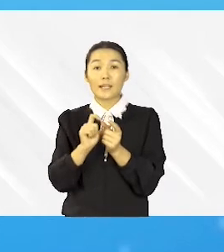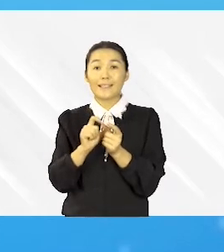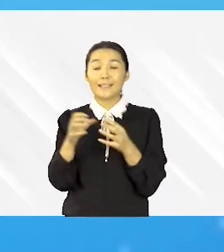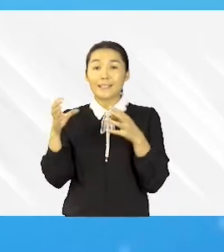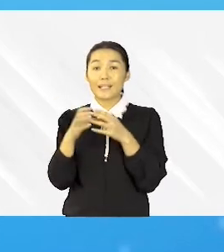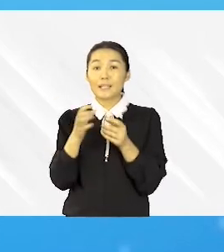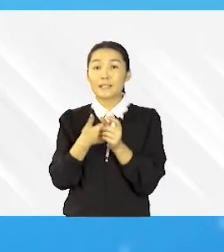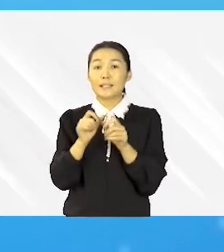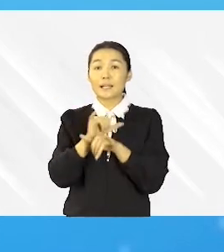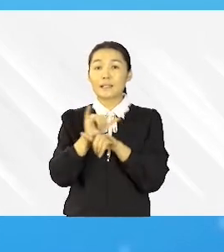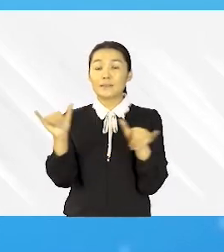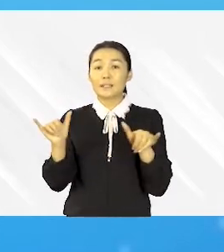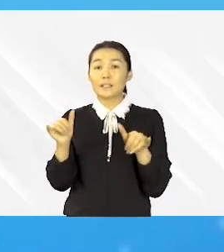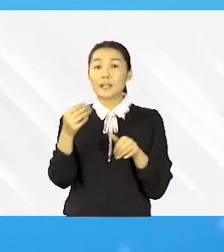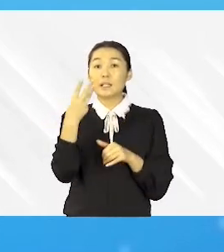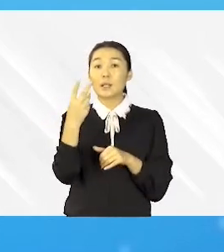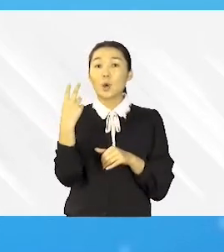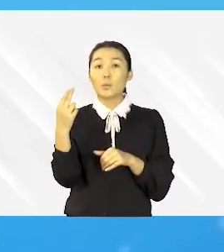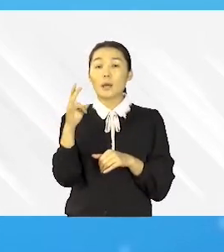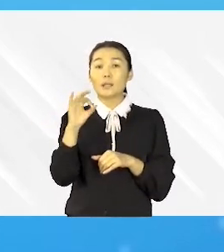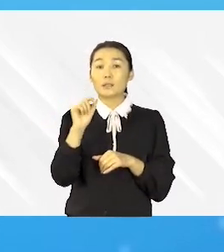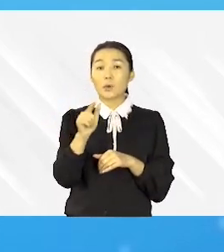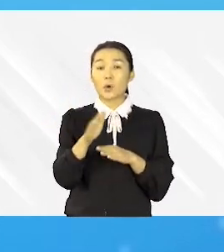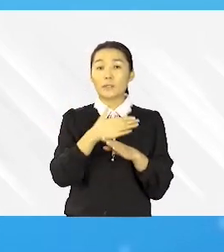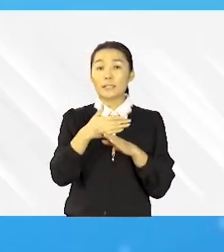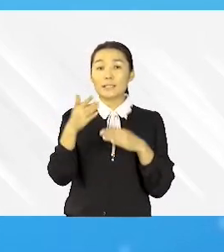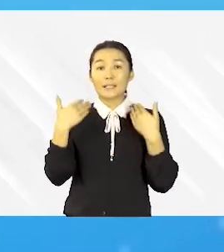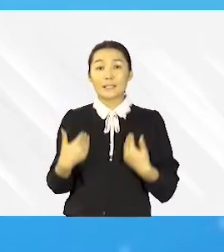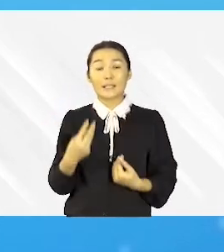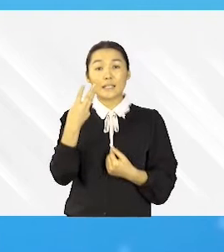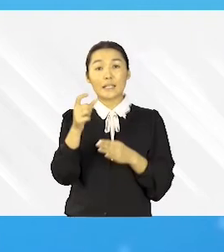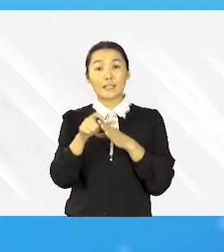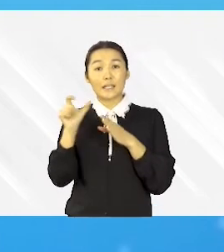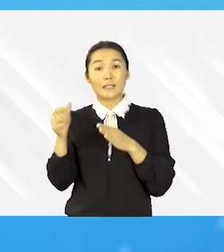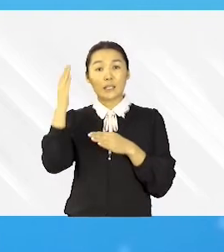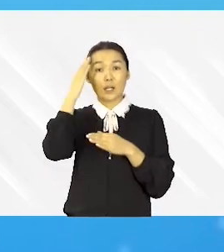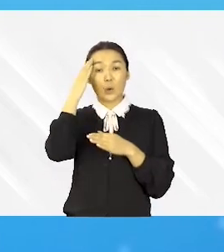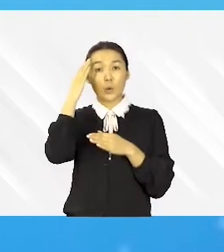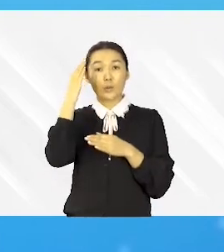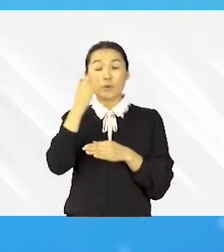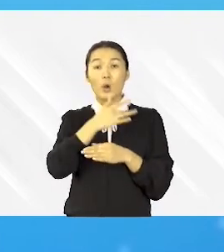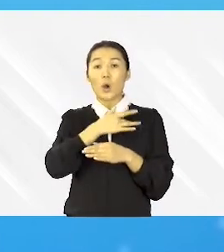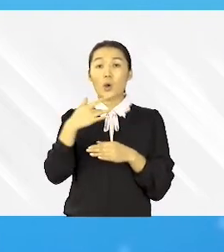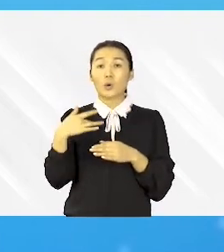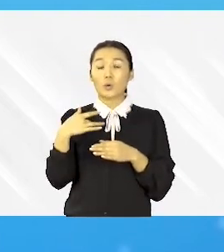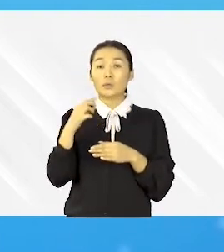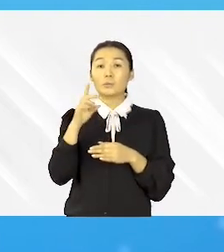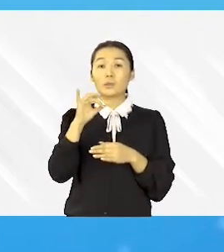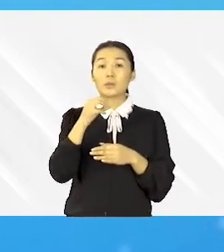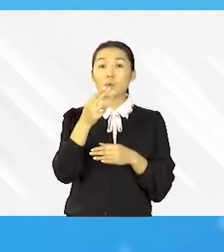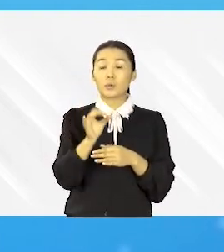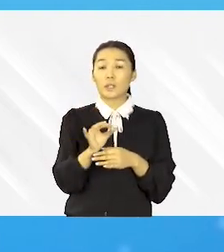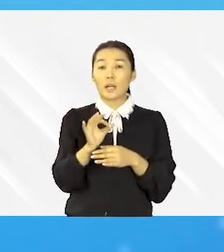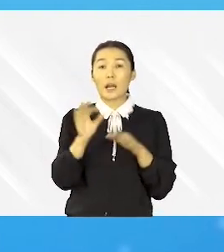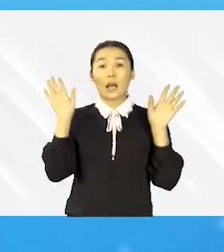это развитие трех пар ног, подразделение тела на три отдела – голову, грудь, брюшко. Крылья развиты не у